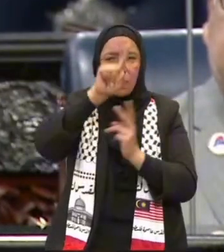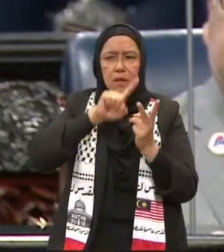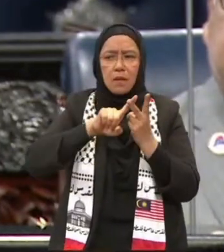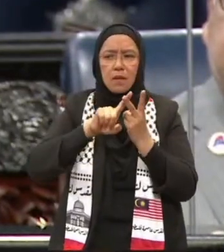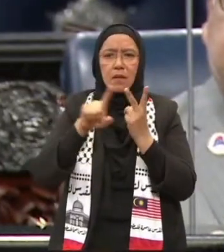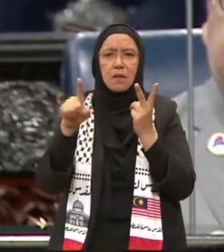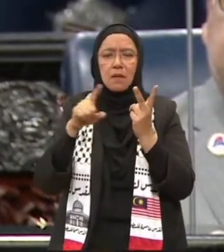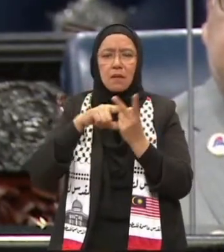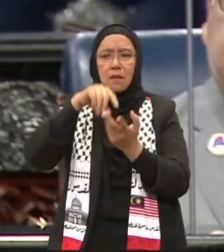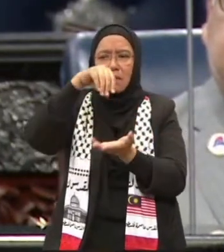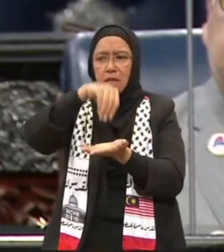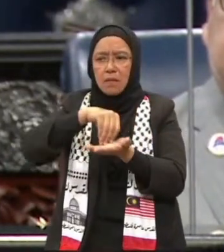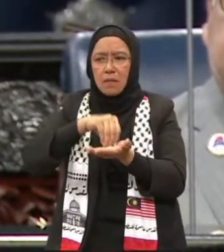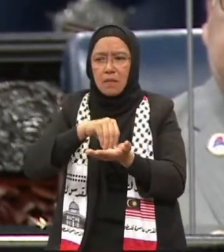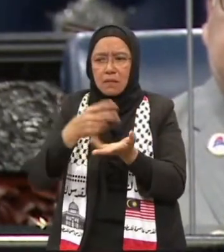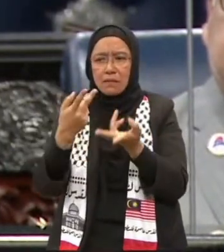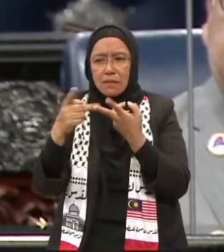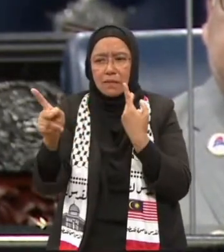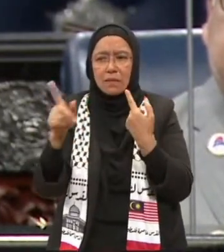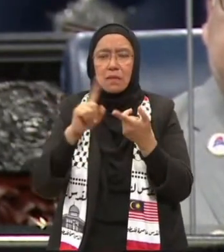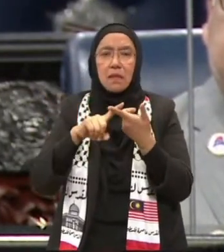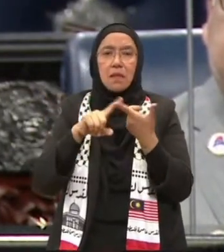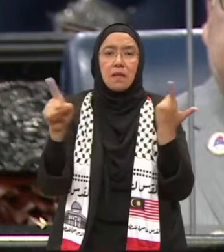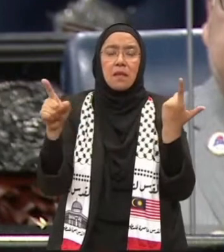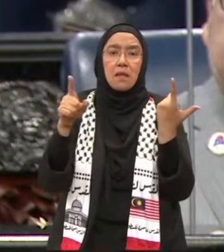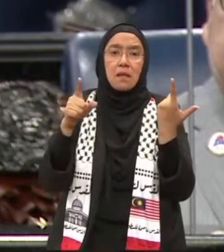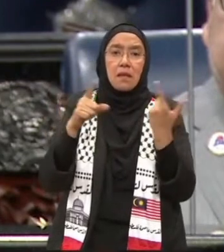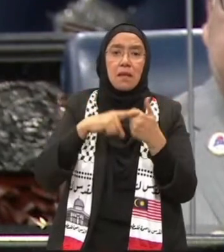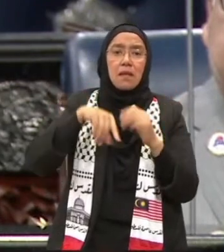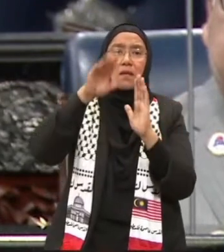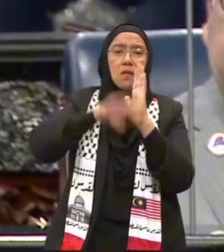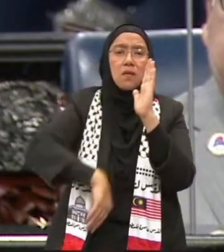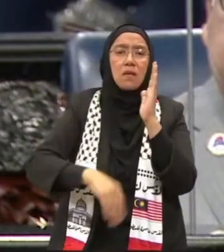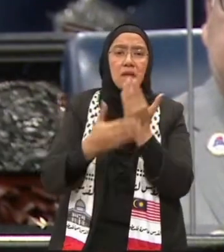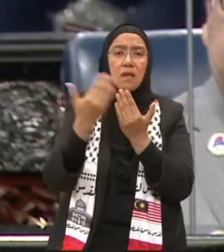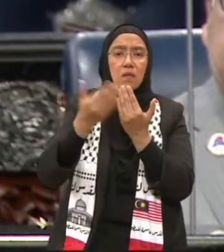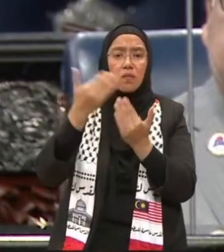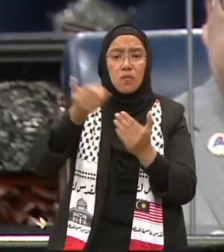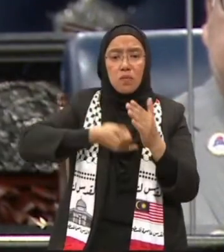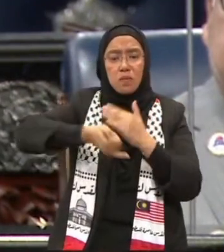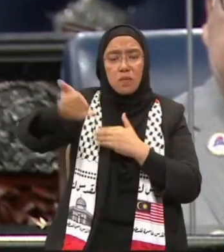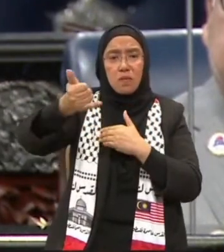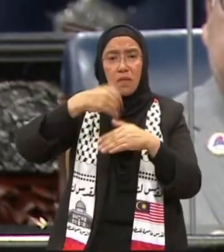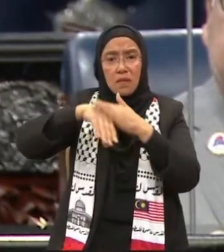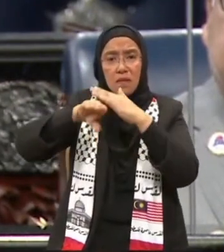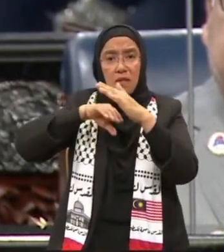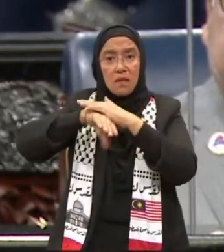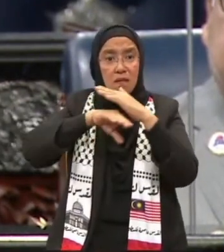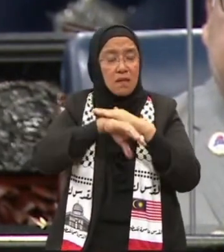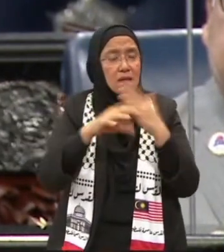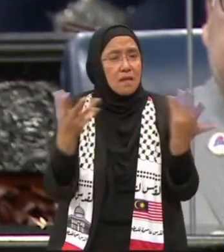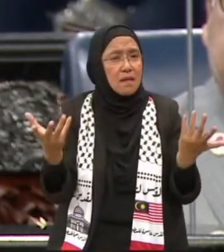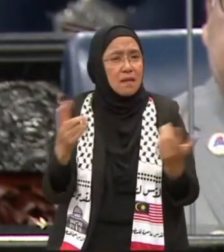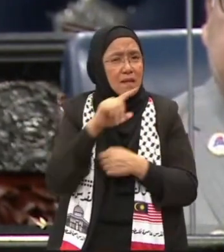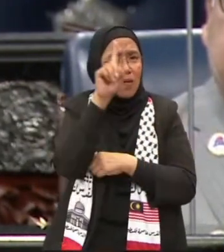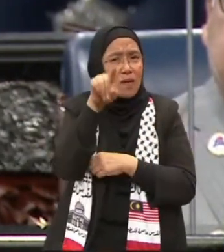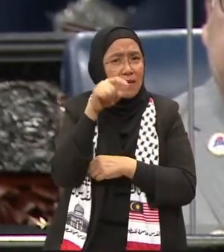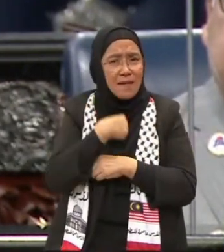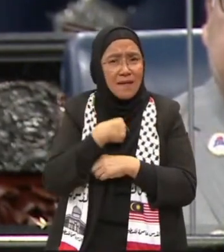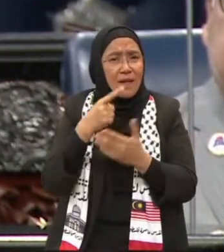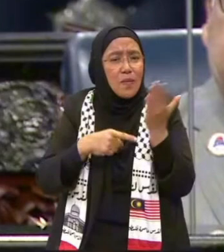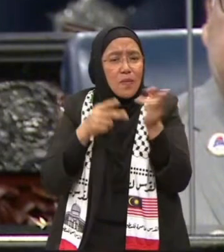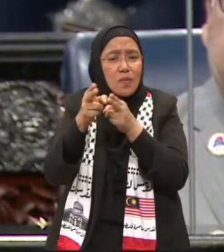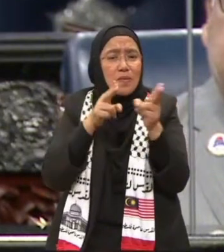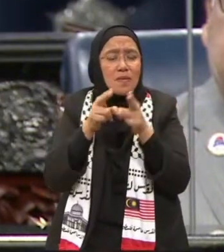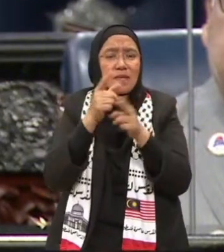juga kekurangan akses kemudahan awam. Jadi soalan saya, apakah usaha kerajaan untuk meminda akta ini seperti